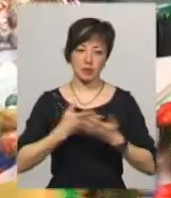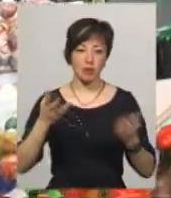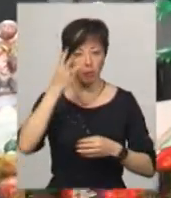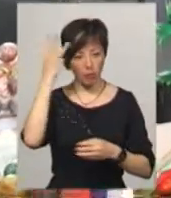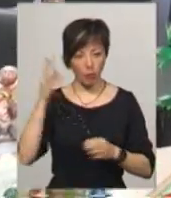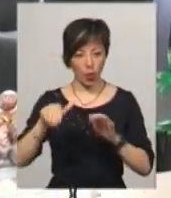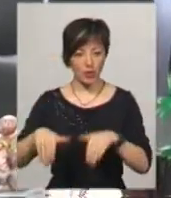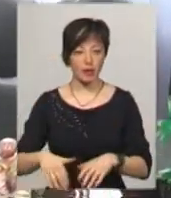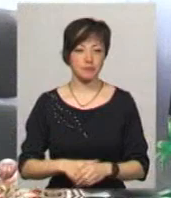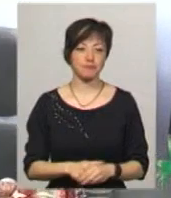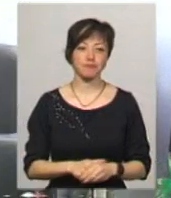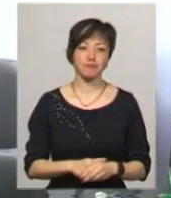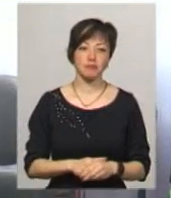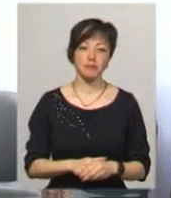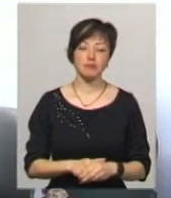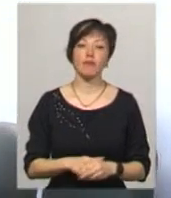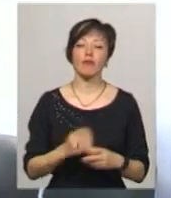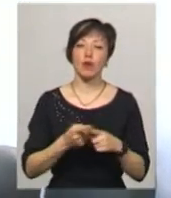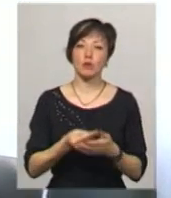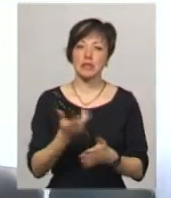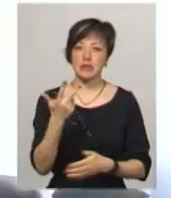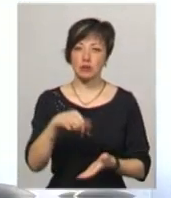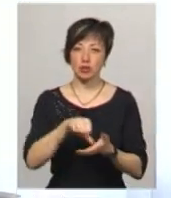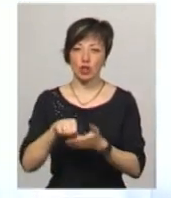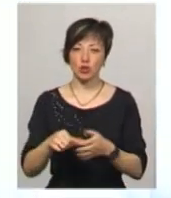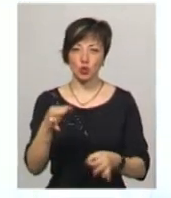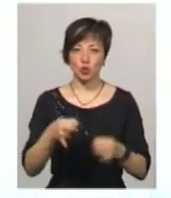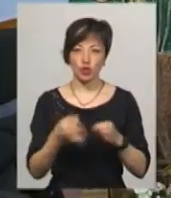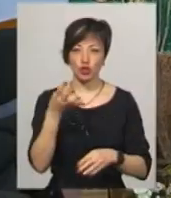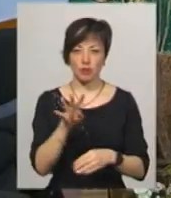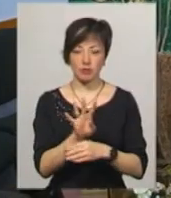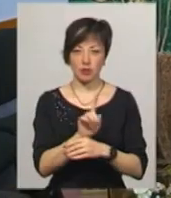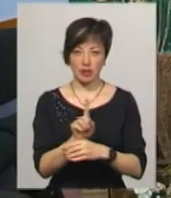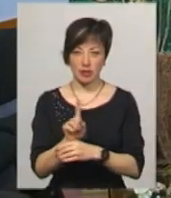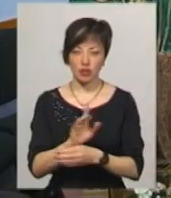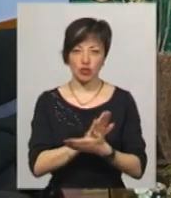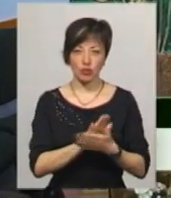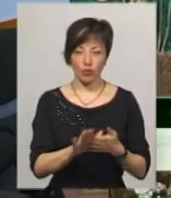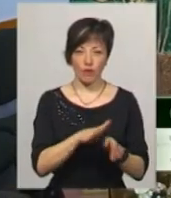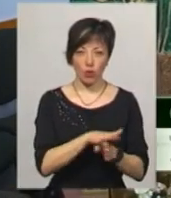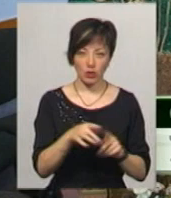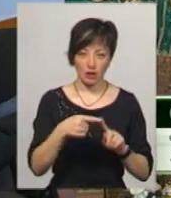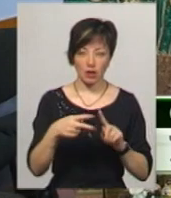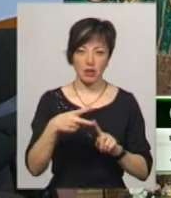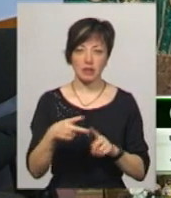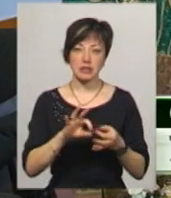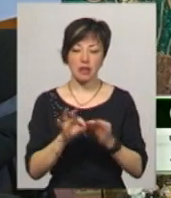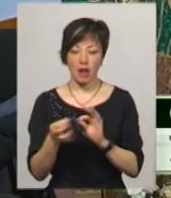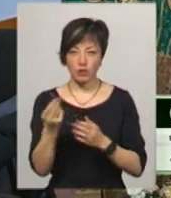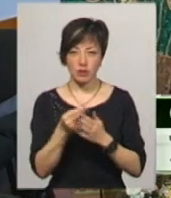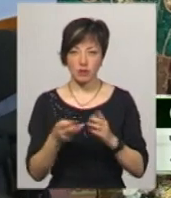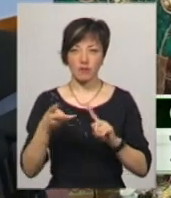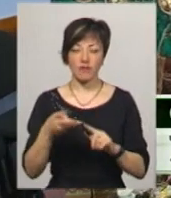Поділля. Оцінюють представлені композиції три члени журі за чотирма критеріями. За чистотою виконання, за складністю орнамента,